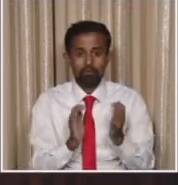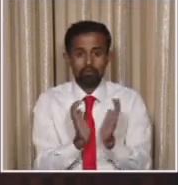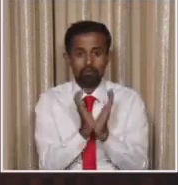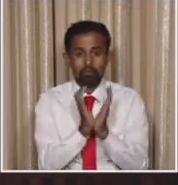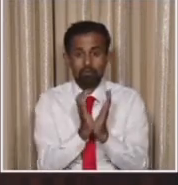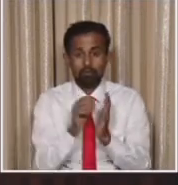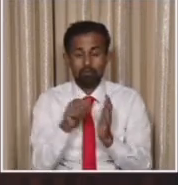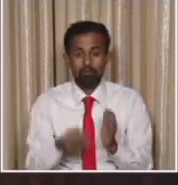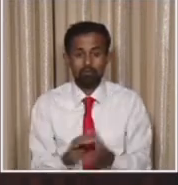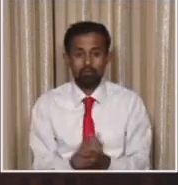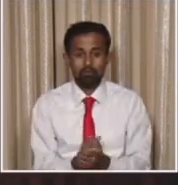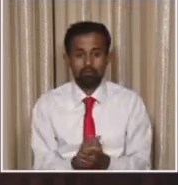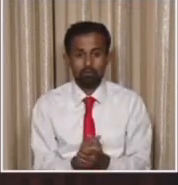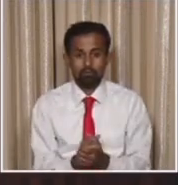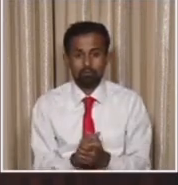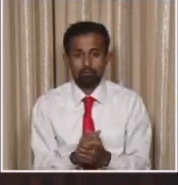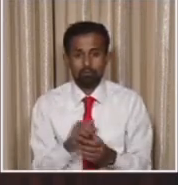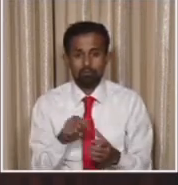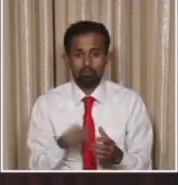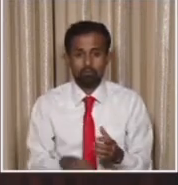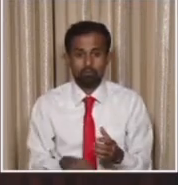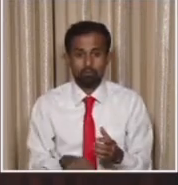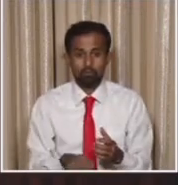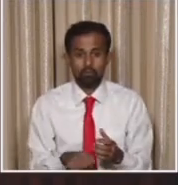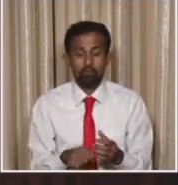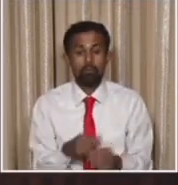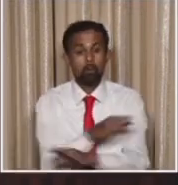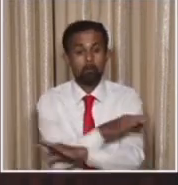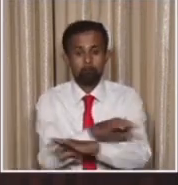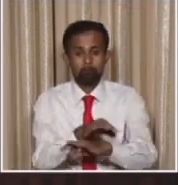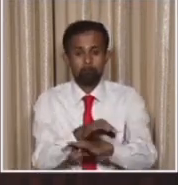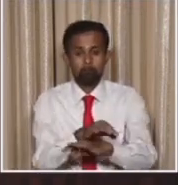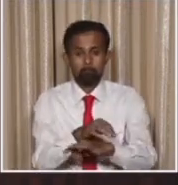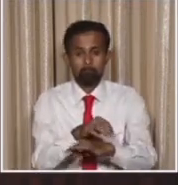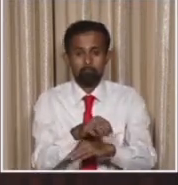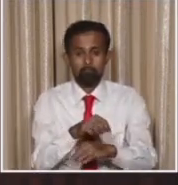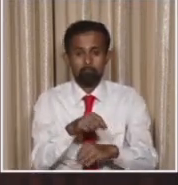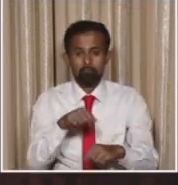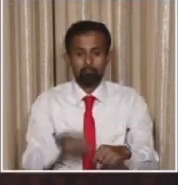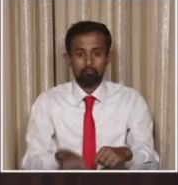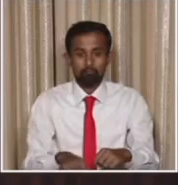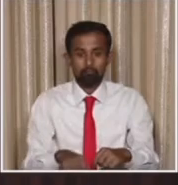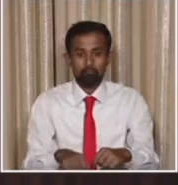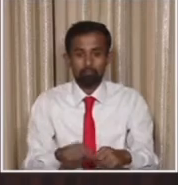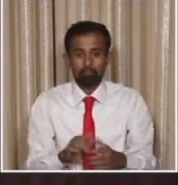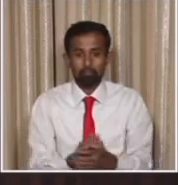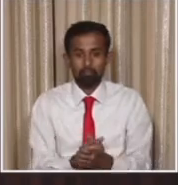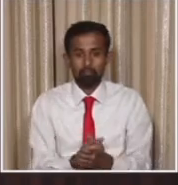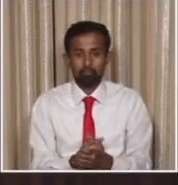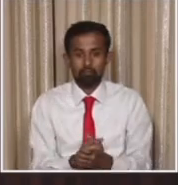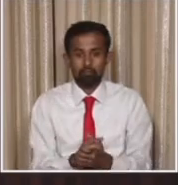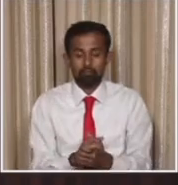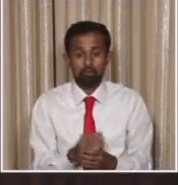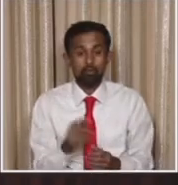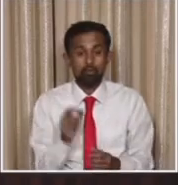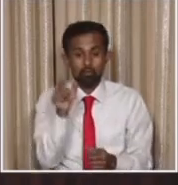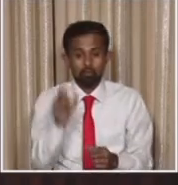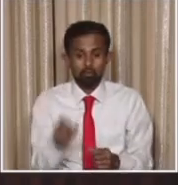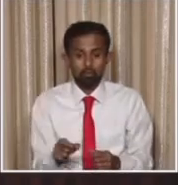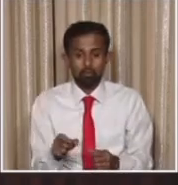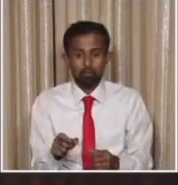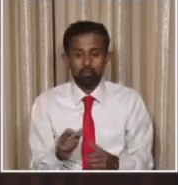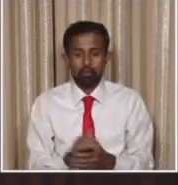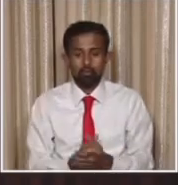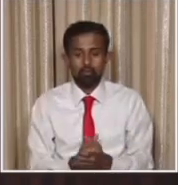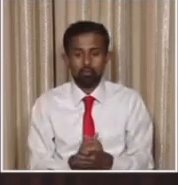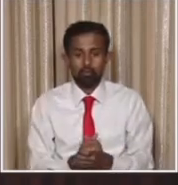හදන්න පුළුවන් හැබැයි සිංහරාජ කලමනාකරන සැලැස්ම මේක ඇතුලේ අනුව අවුරුදු කීයකටද හදන්නේ කියලා ඔබතුමියට මේ මේක නිර්දේශ